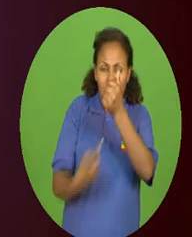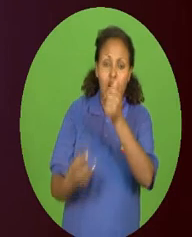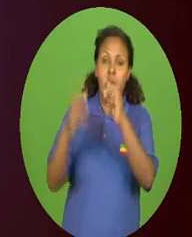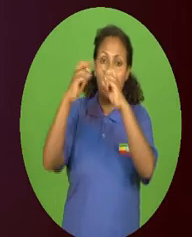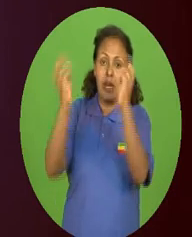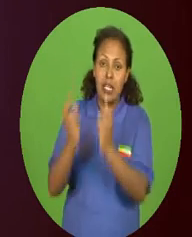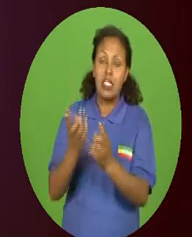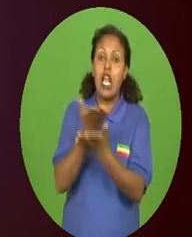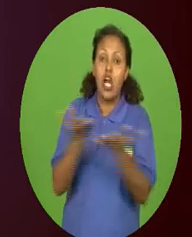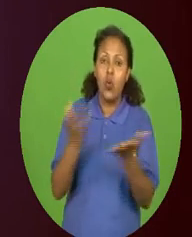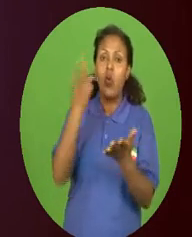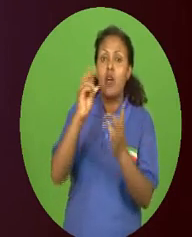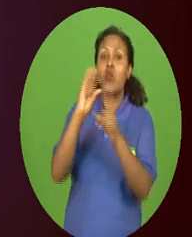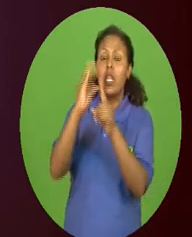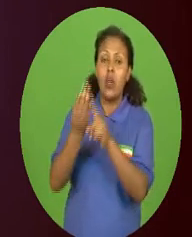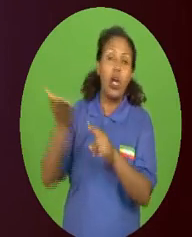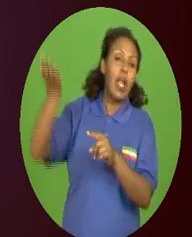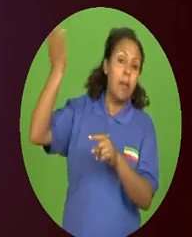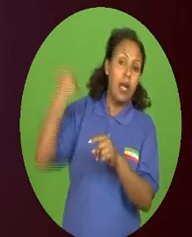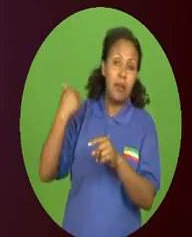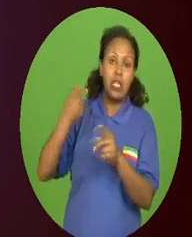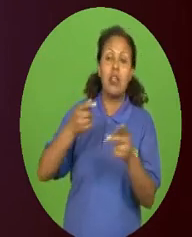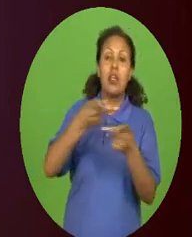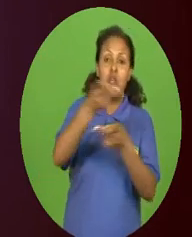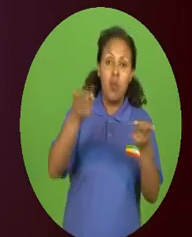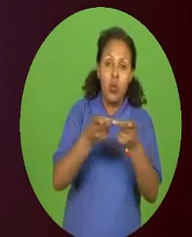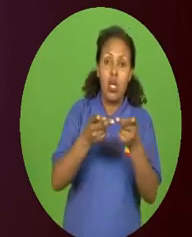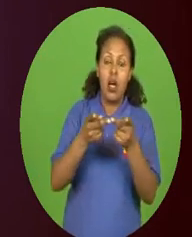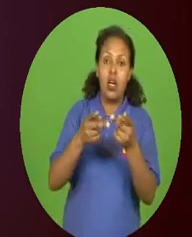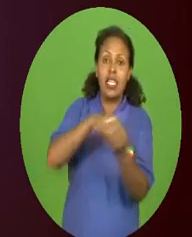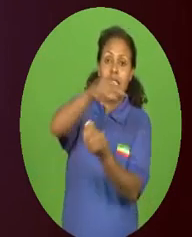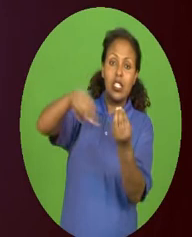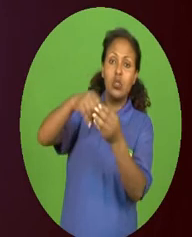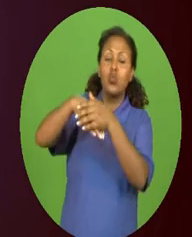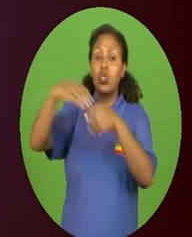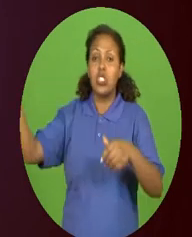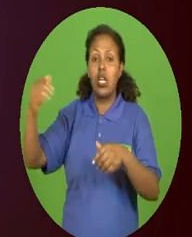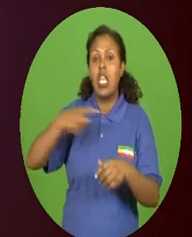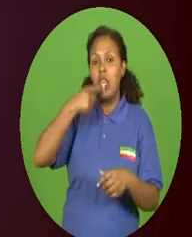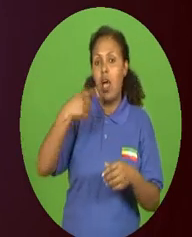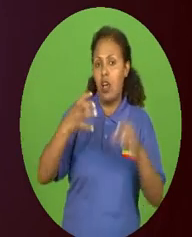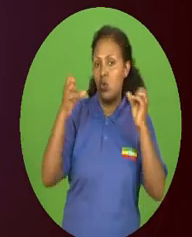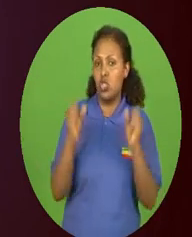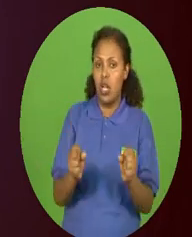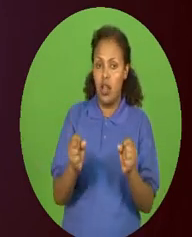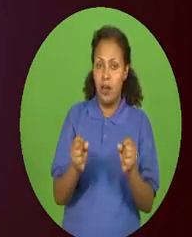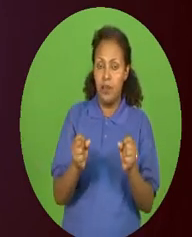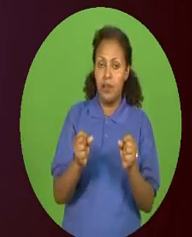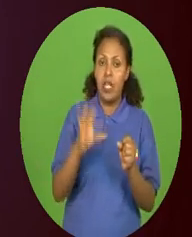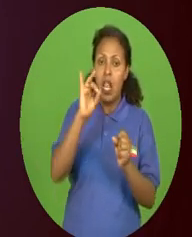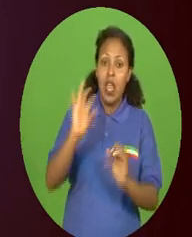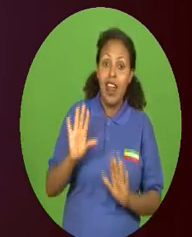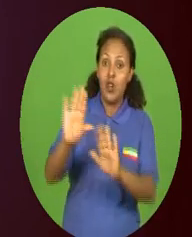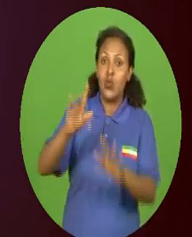ሐሳቡን ብቻ በመቅረጽ ነገሩ ወይም ሁኔታው ከነበረበት የቦታና የጊዜ ክልል ውጪ ሊናገረው